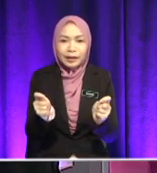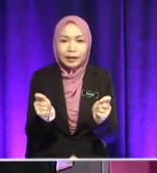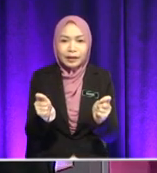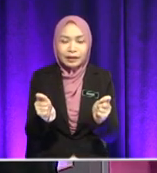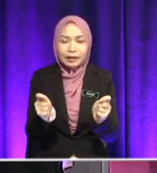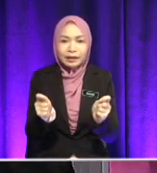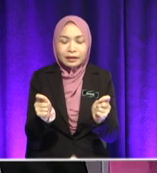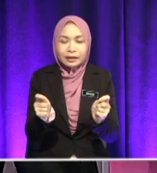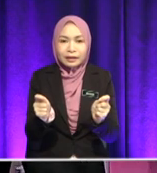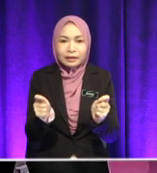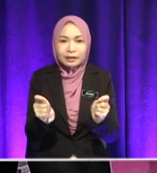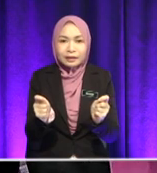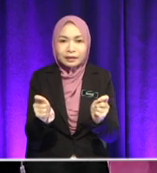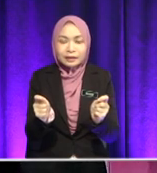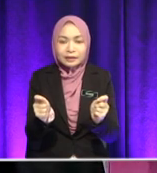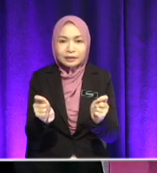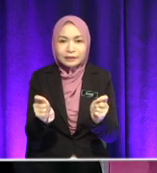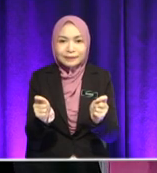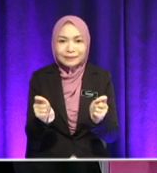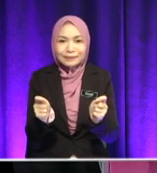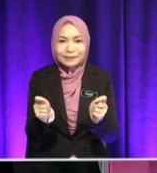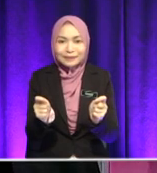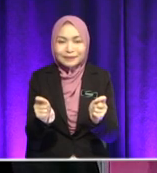dengan kitab dengan